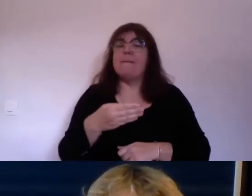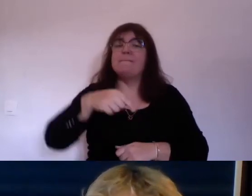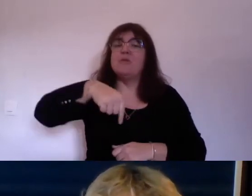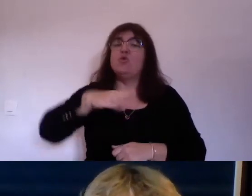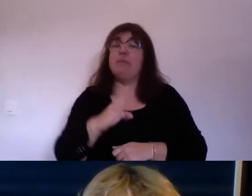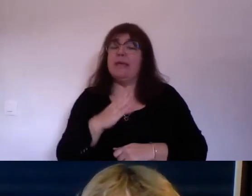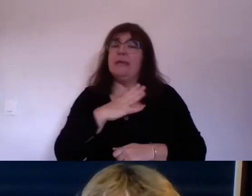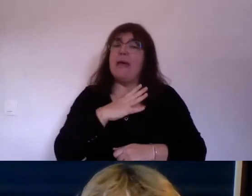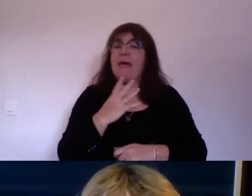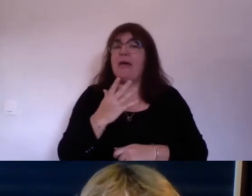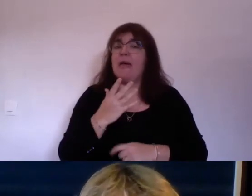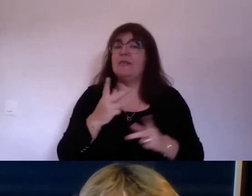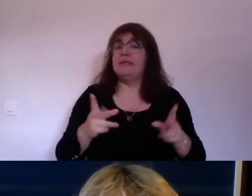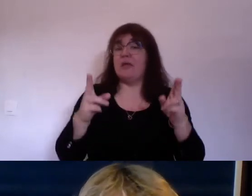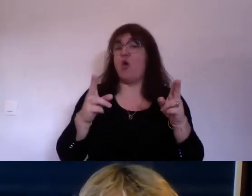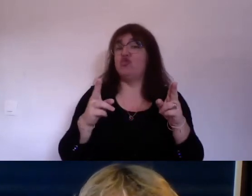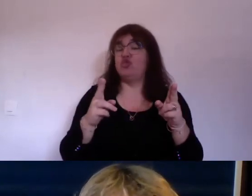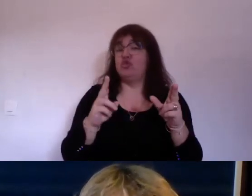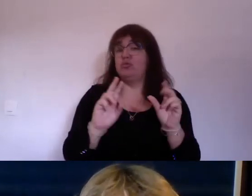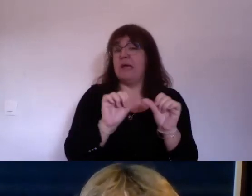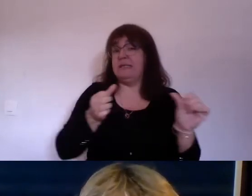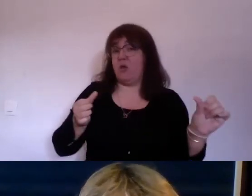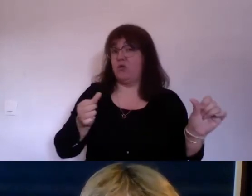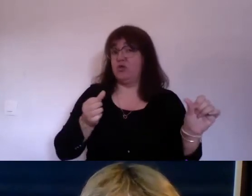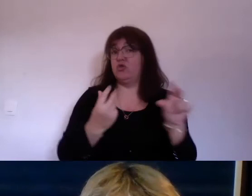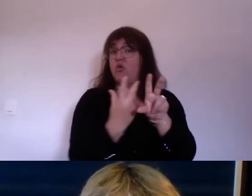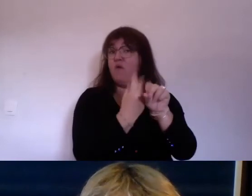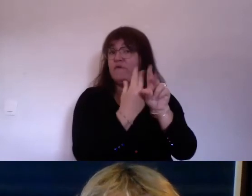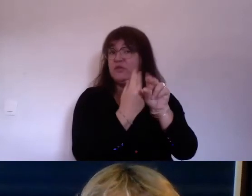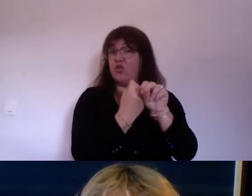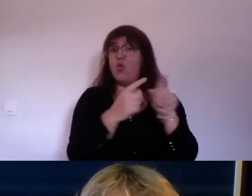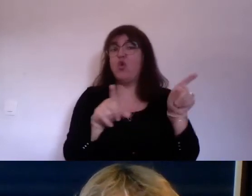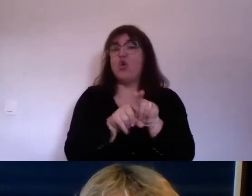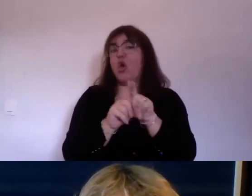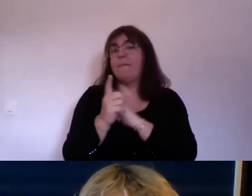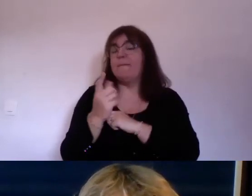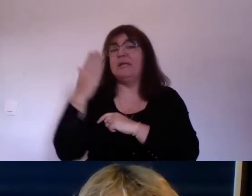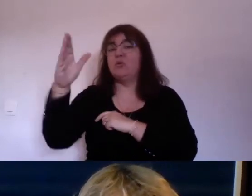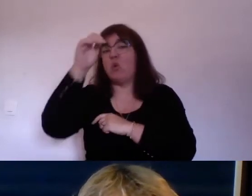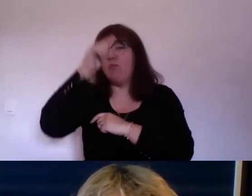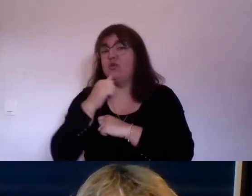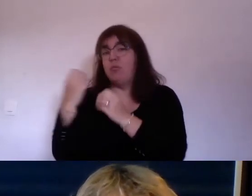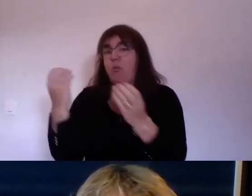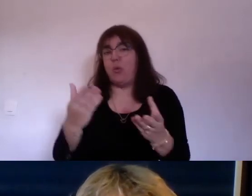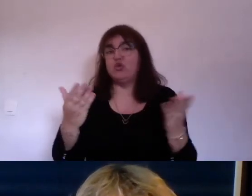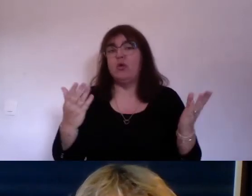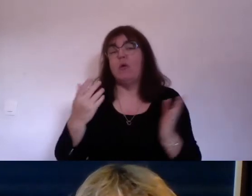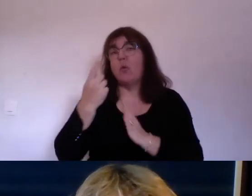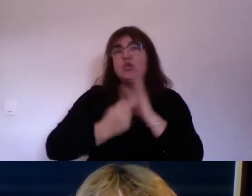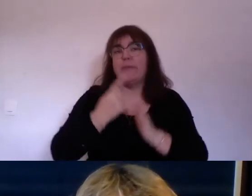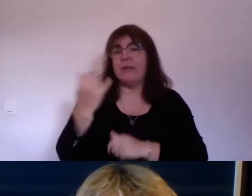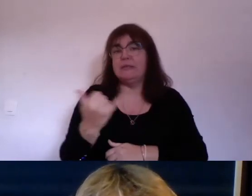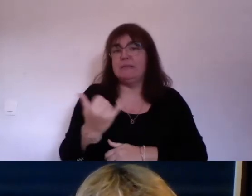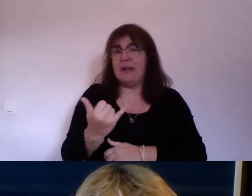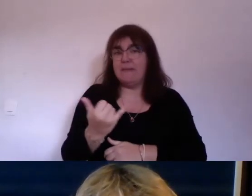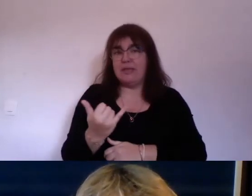visio qui sont assez proches de celles que propose le musée d'Orsay, de l'Orangerie et de l'ARMN. Donc, je ne vais pas redire ce qui a été dit en